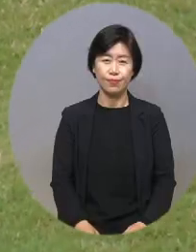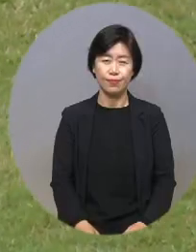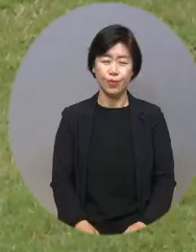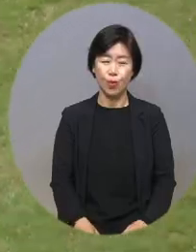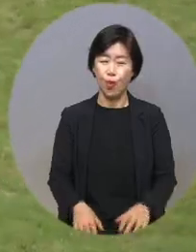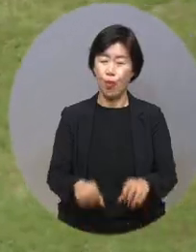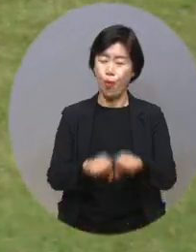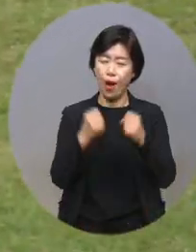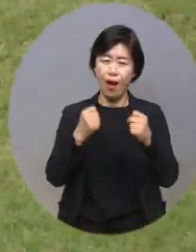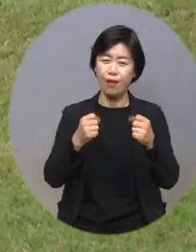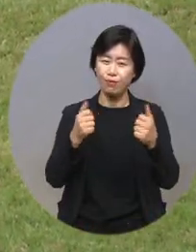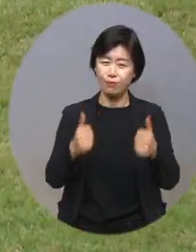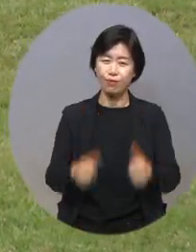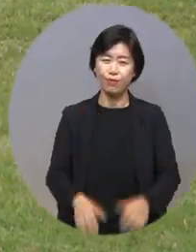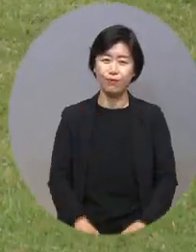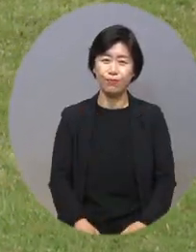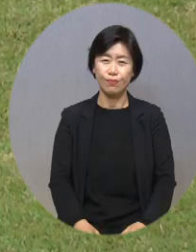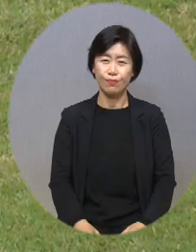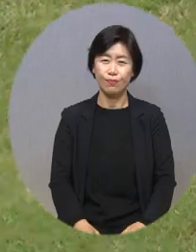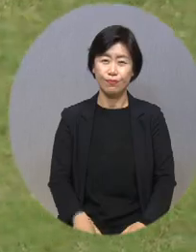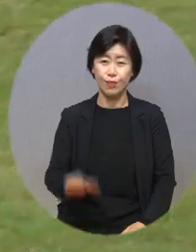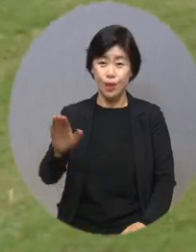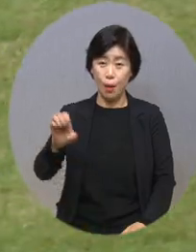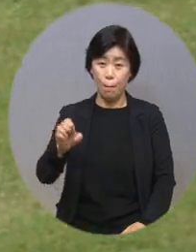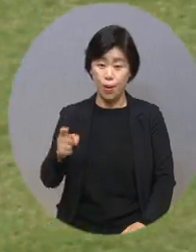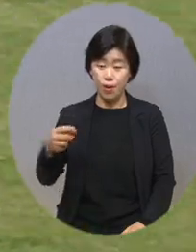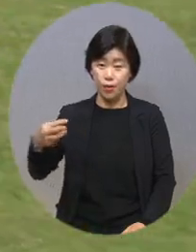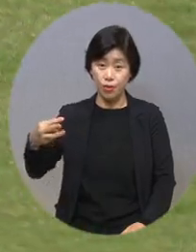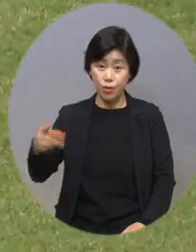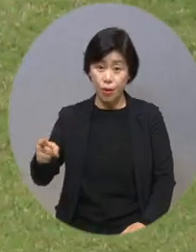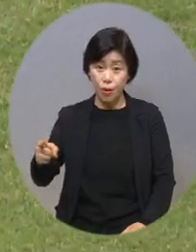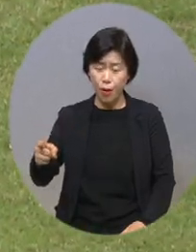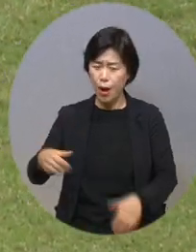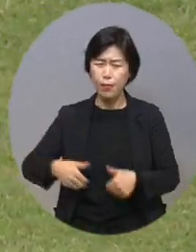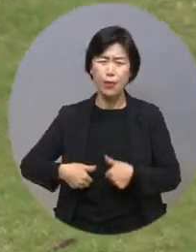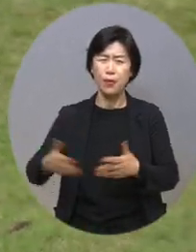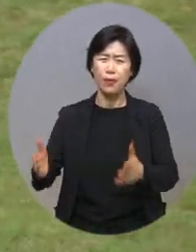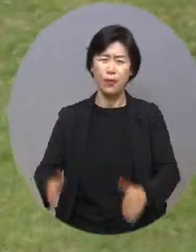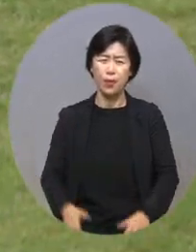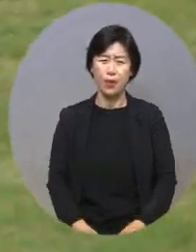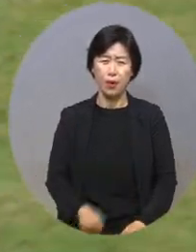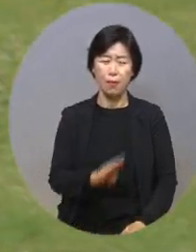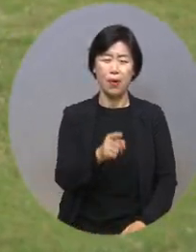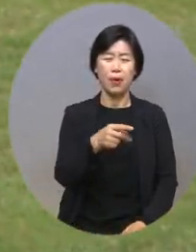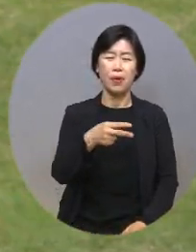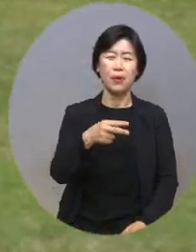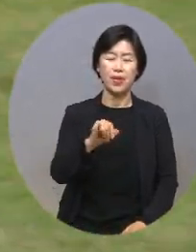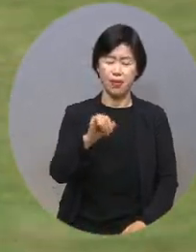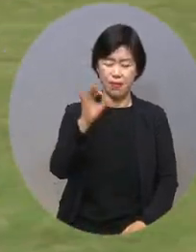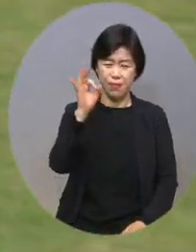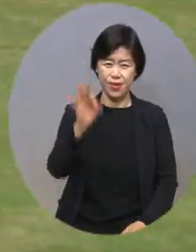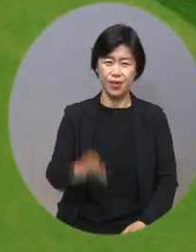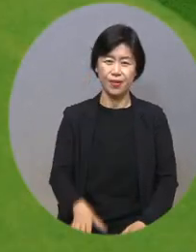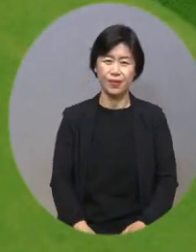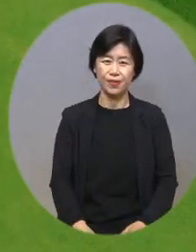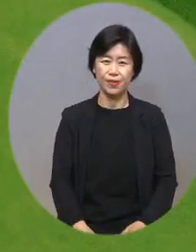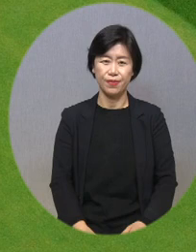대박. 오빠, 와, 퍼터를 안 해도 돼, 우리. 아니, 나 퍼터 좀 하고 싶다. 와.